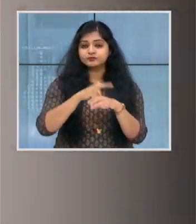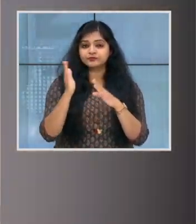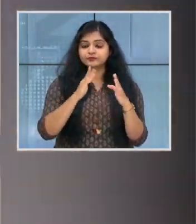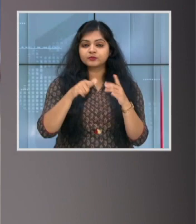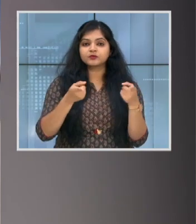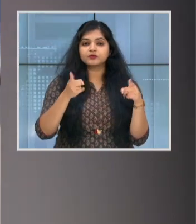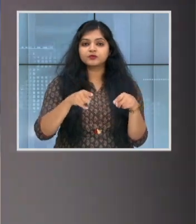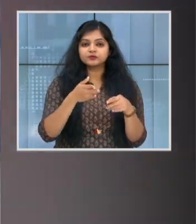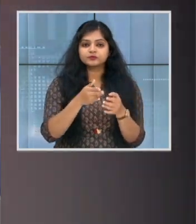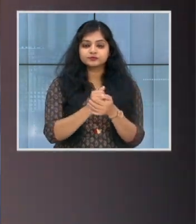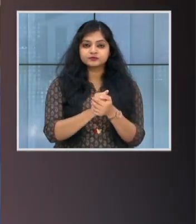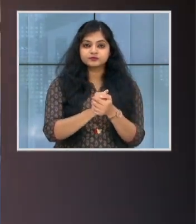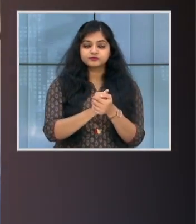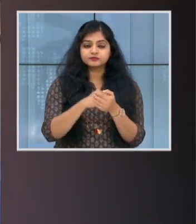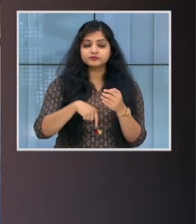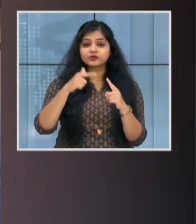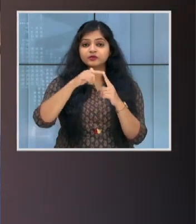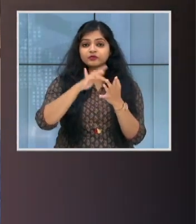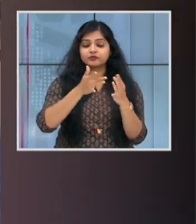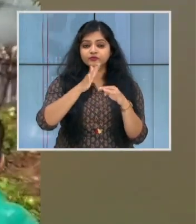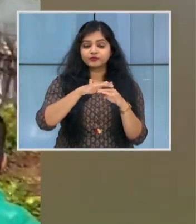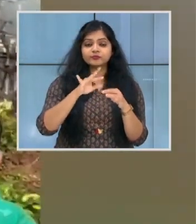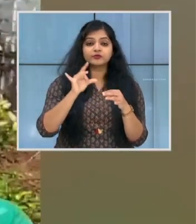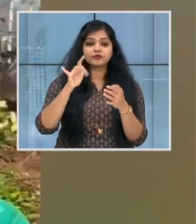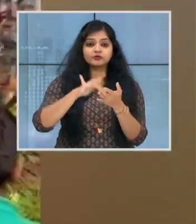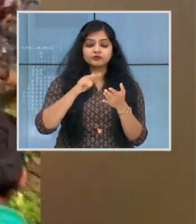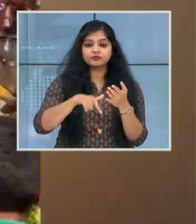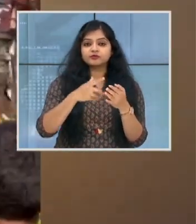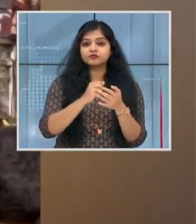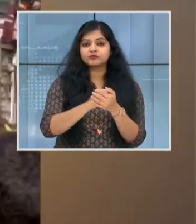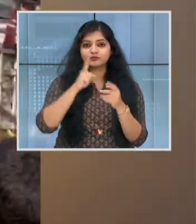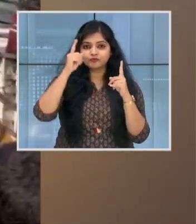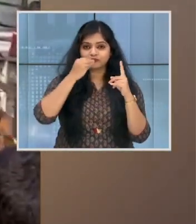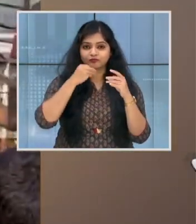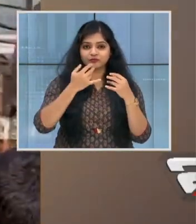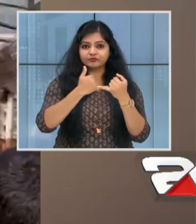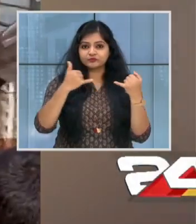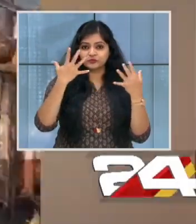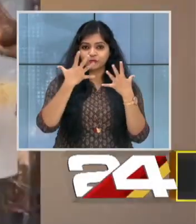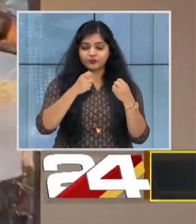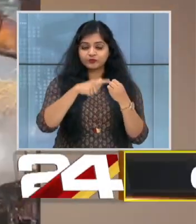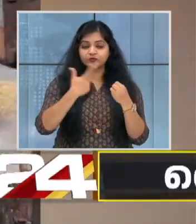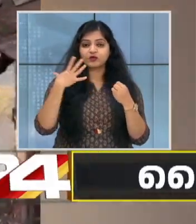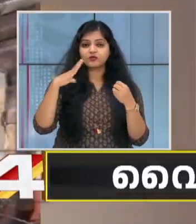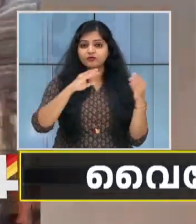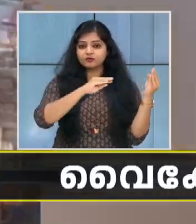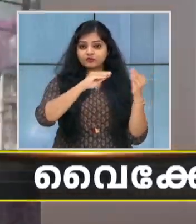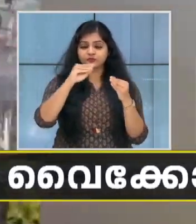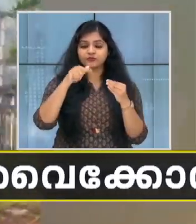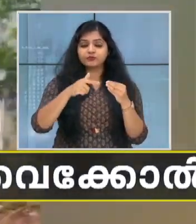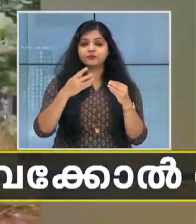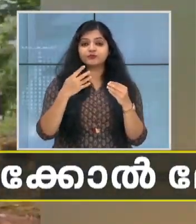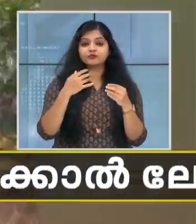മൂന്ന് മണിയോടെയാണ് ഈ സംഭവം നടക്കുന്നത്. മടിക്കയിൽ നിന്നും നീലേശ്വരത്തേക്ക് വൈക്കോൽ കയറ്റി പോവുകയായിരുന്ന ലോറിയുടെ വൈക്കോൽ